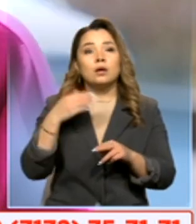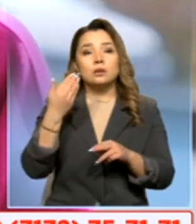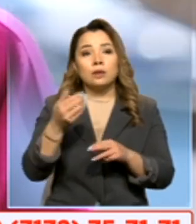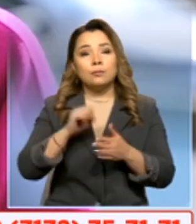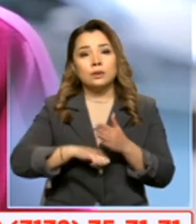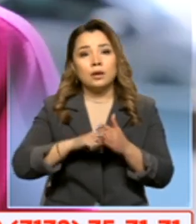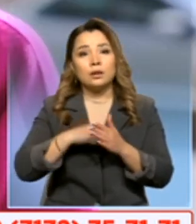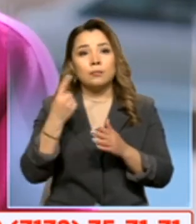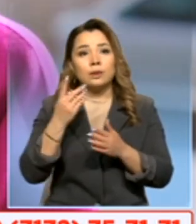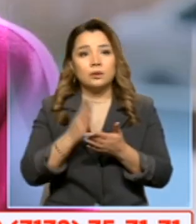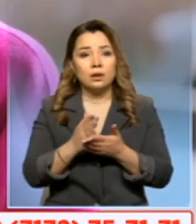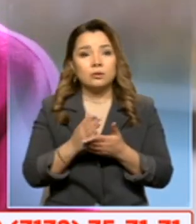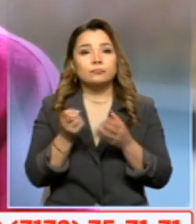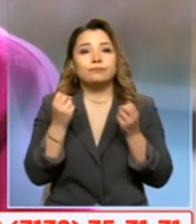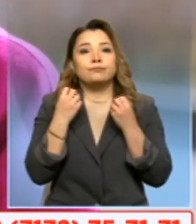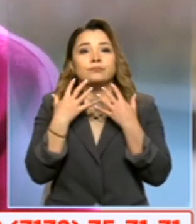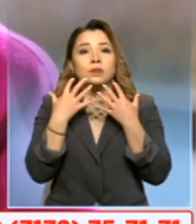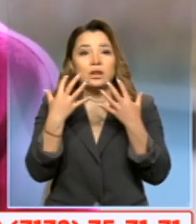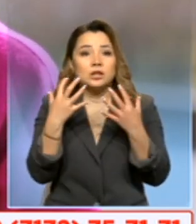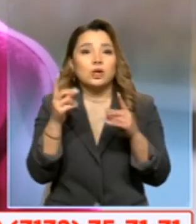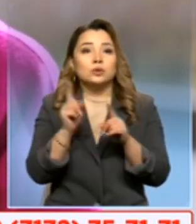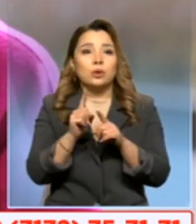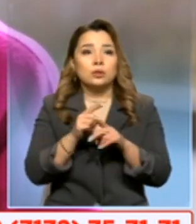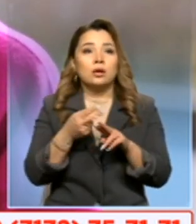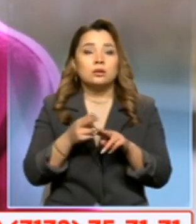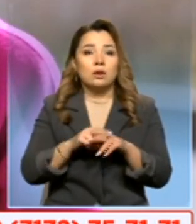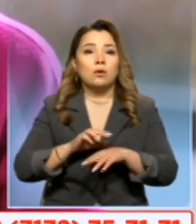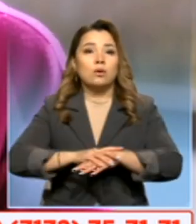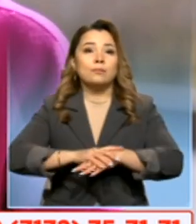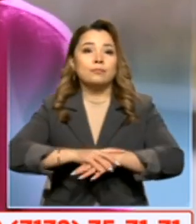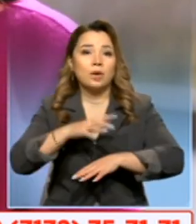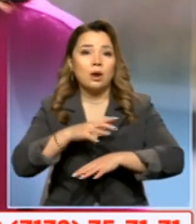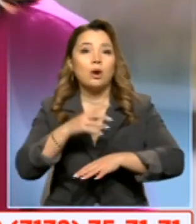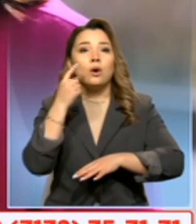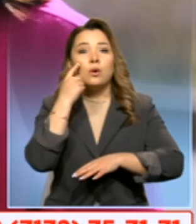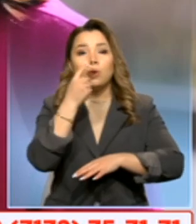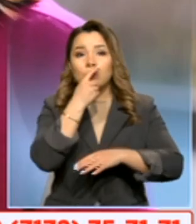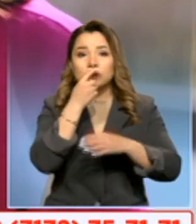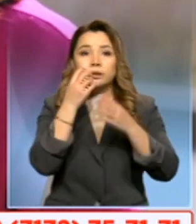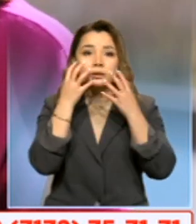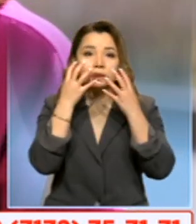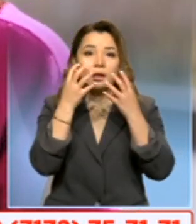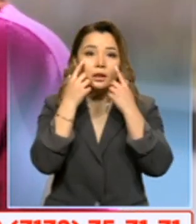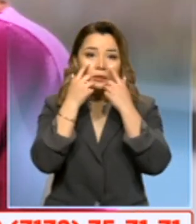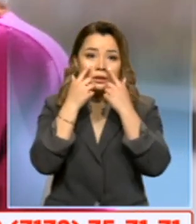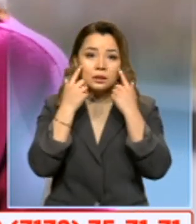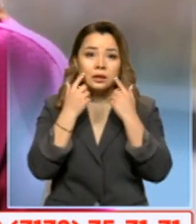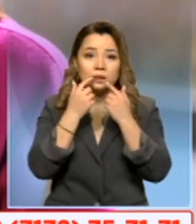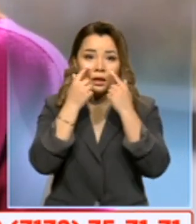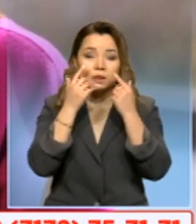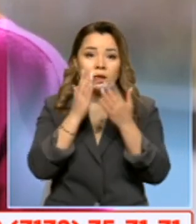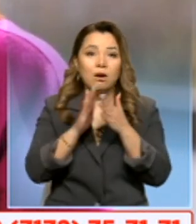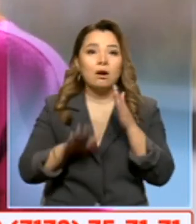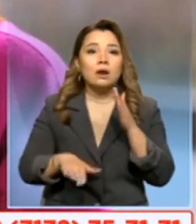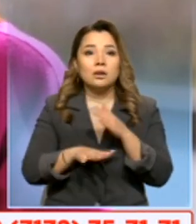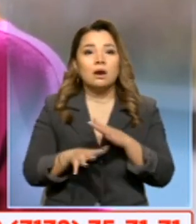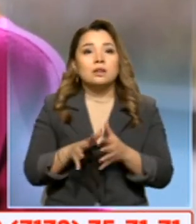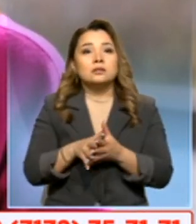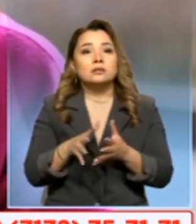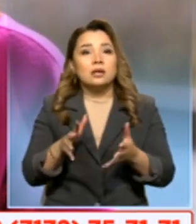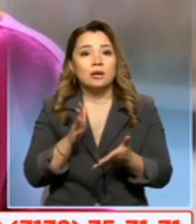солан басталады. Ісік таңертең тұрған кезде қолдары істейді, көздерін асты істей бастайды, аяқтары істей